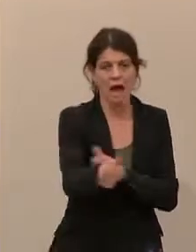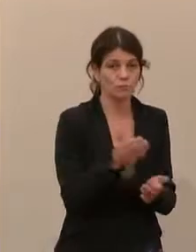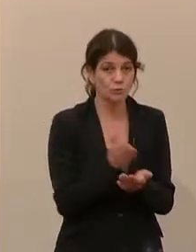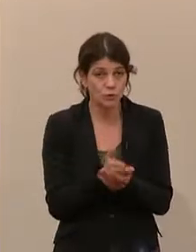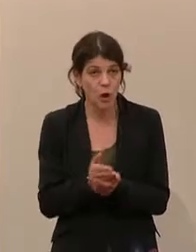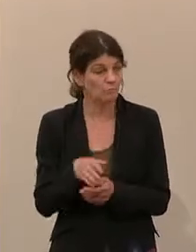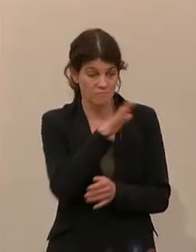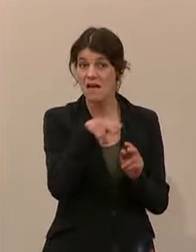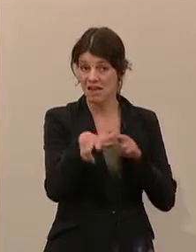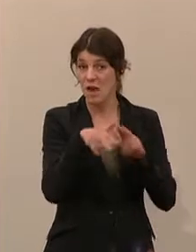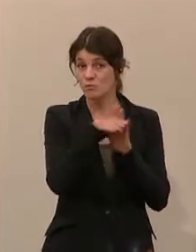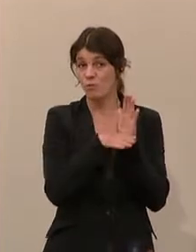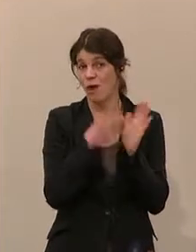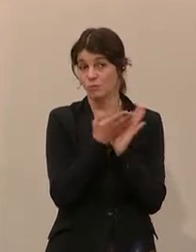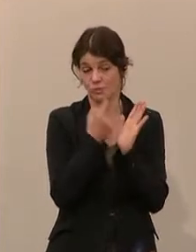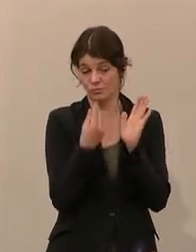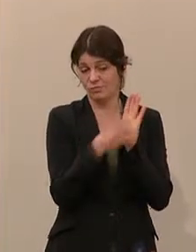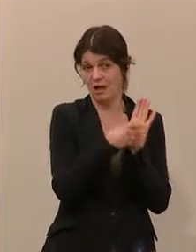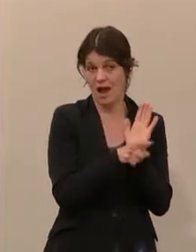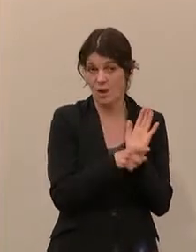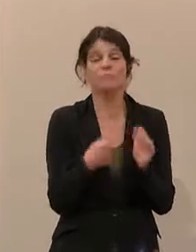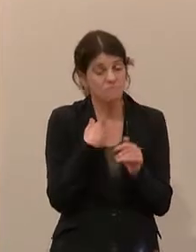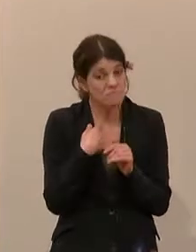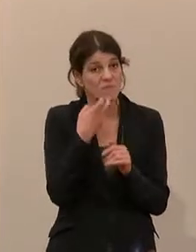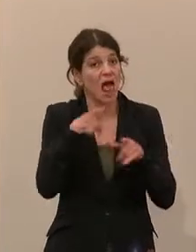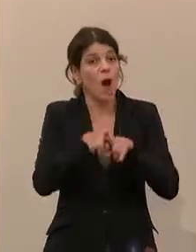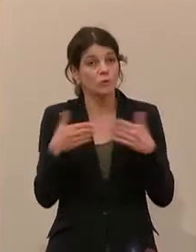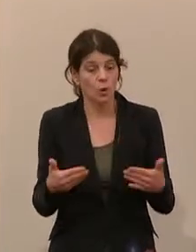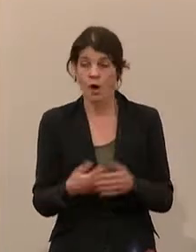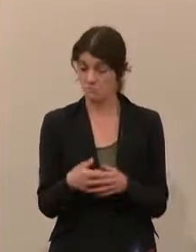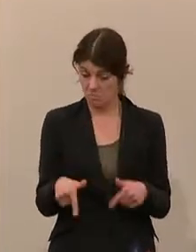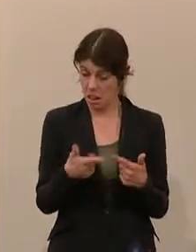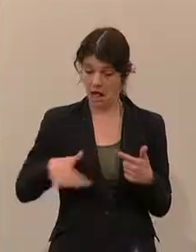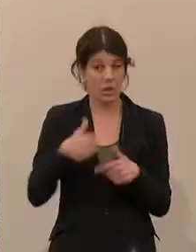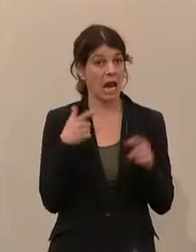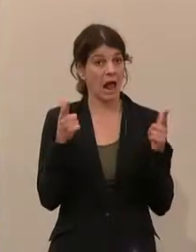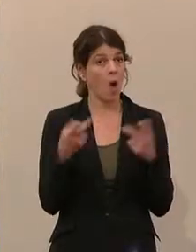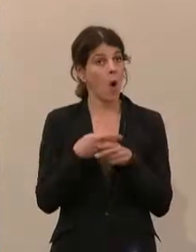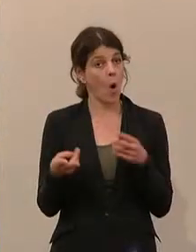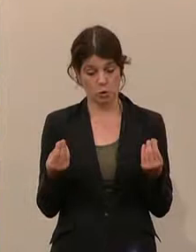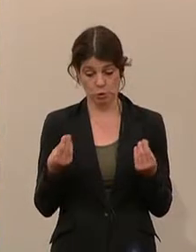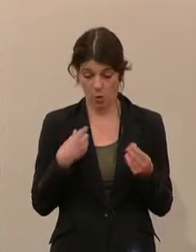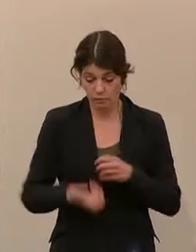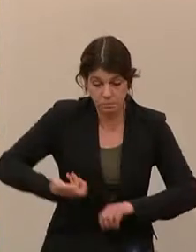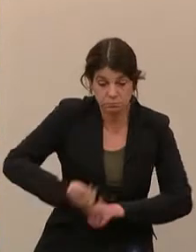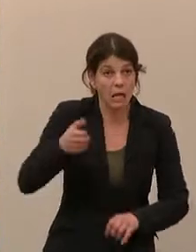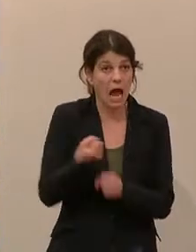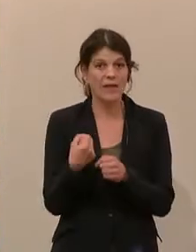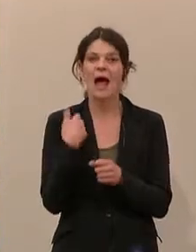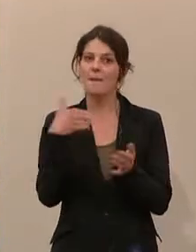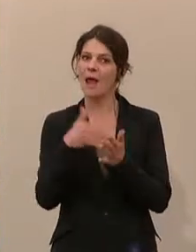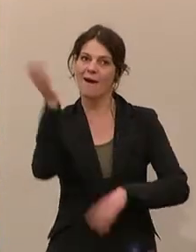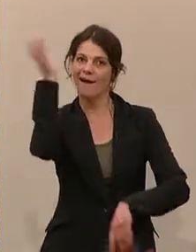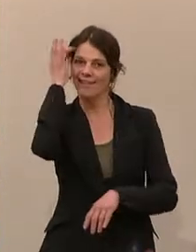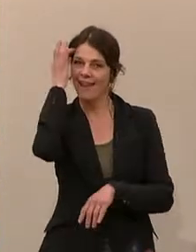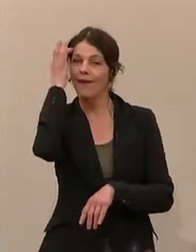Ihrem Regierungsprogramm so formuliert ist. Denn wir sind ein Land ohne Rohstoffe. Es gilt daher, das intellektuelle Kapital des Landes zu